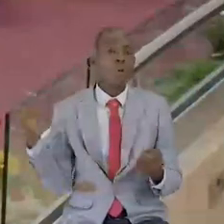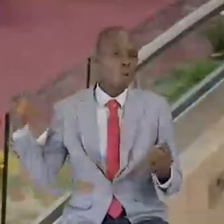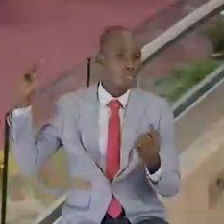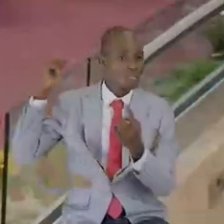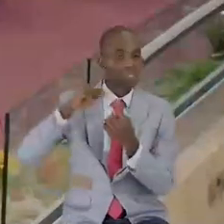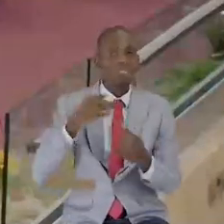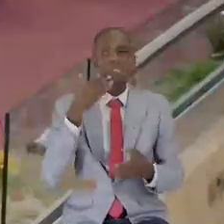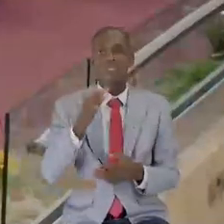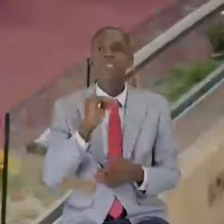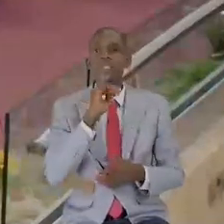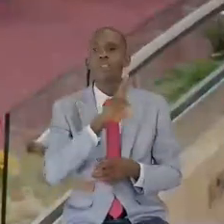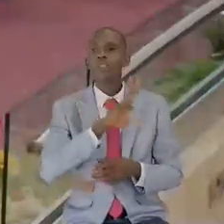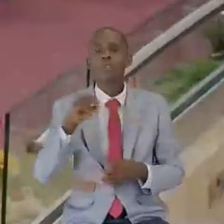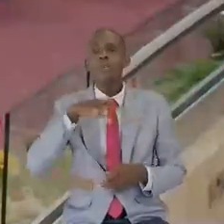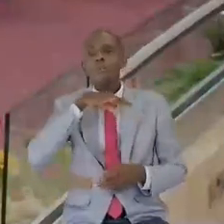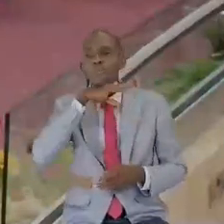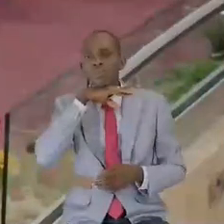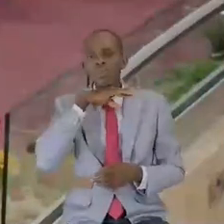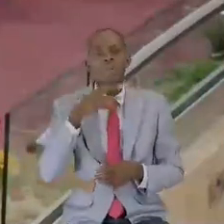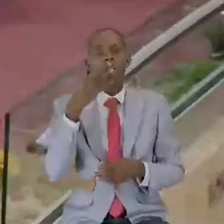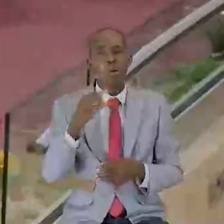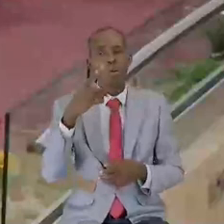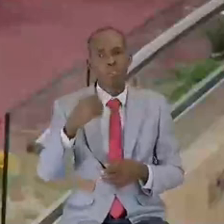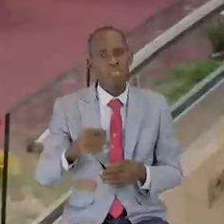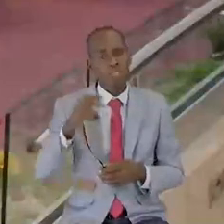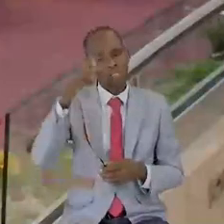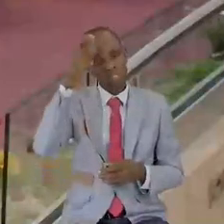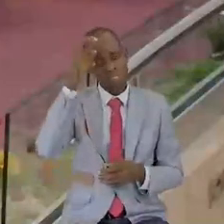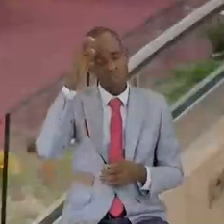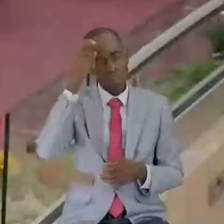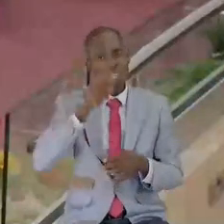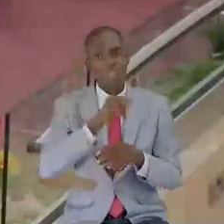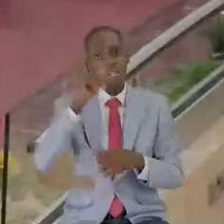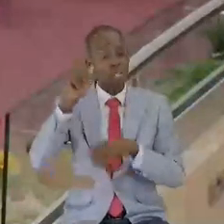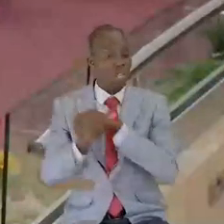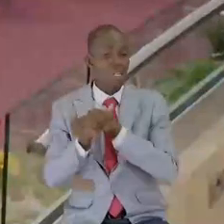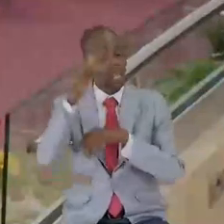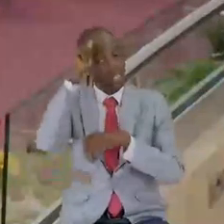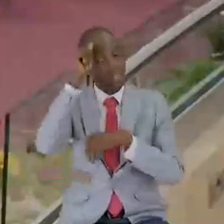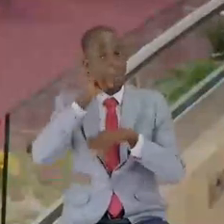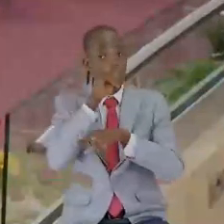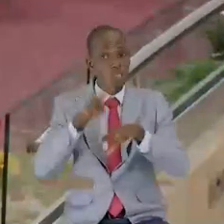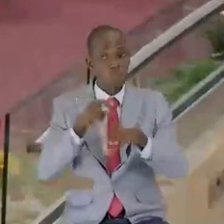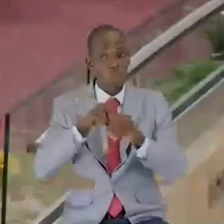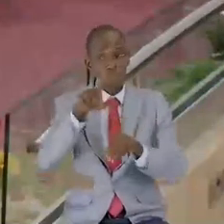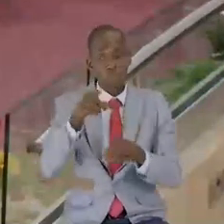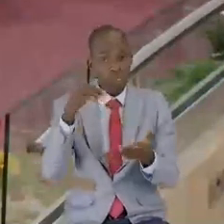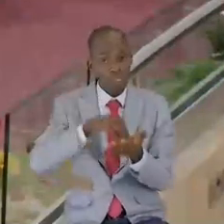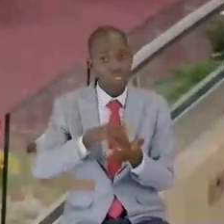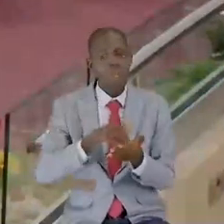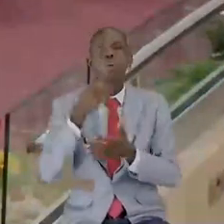jusqu'à ce qu'il n'y ait plus de traces, tâches de la nature adamique. Qu'est-ce qu'il ne peut pas faire? Parle au Seigneur.